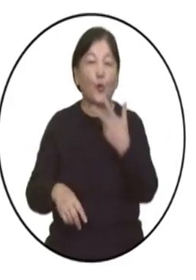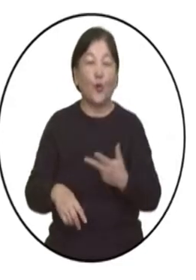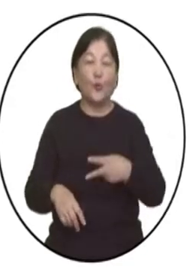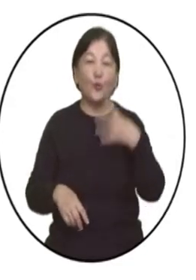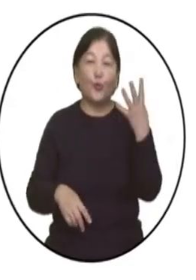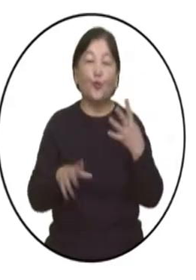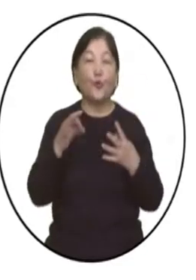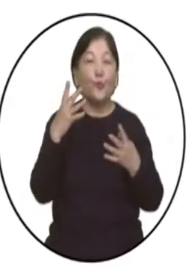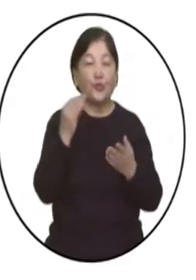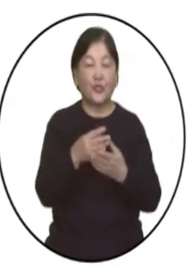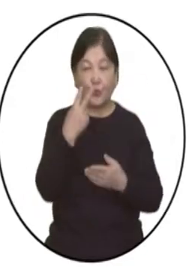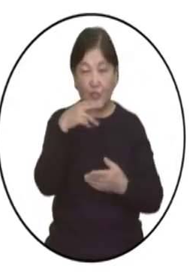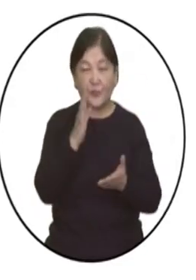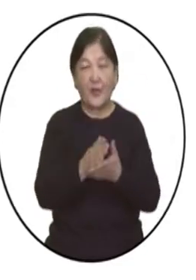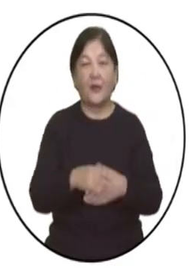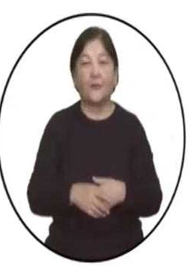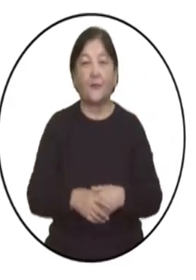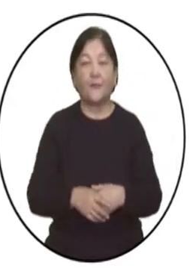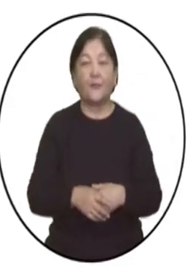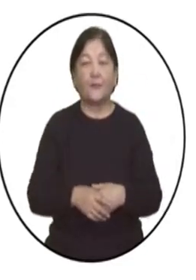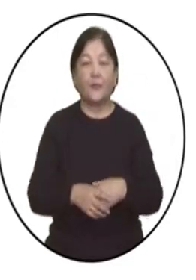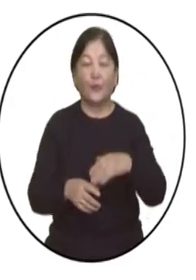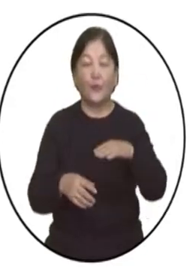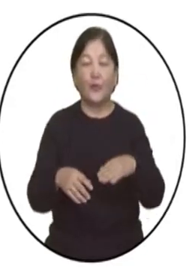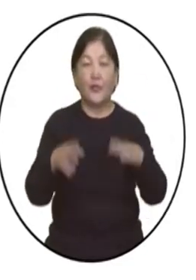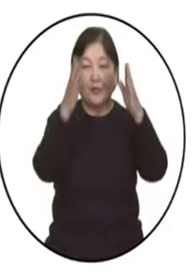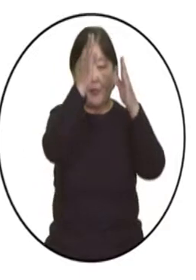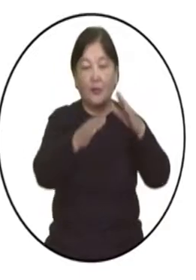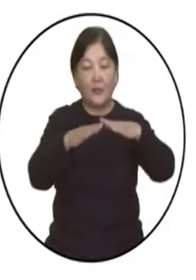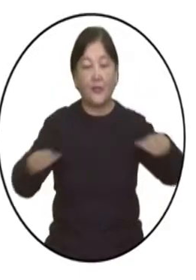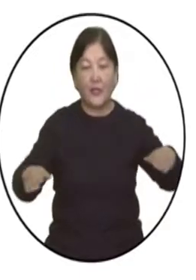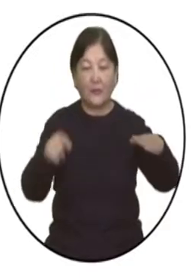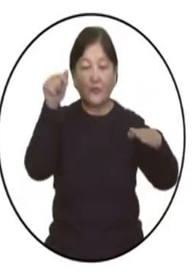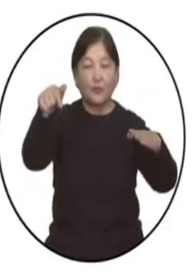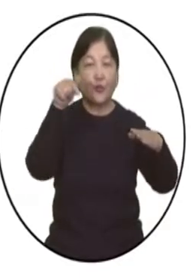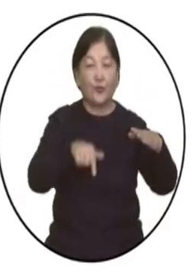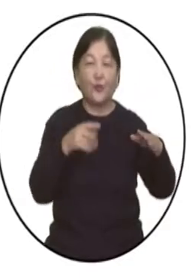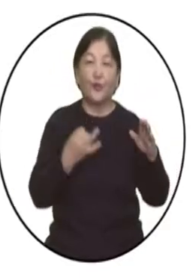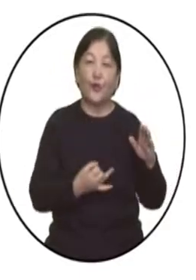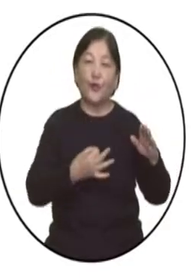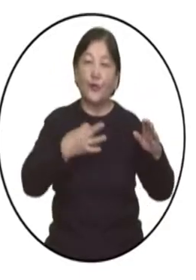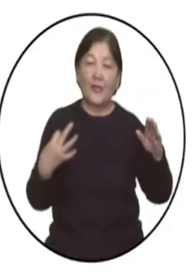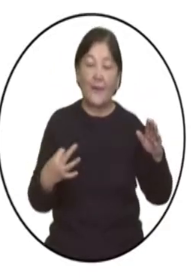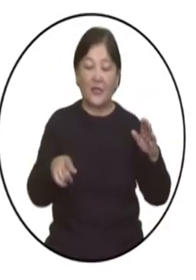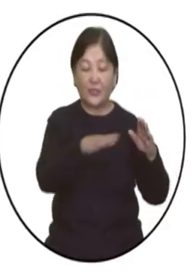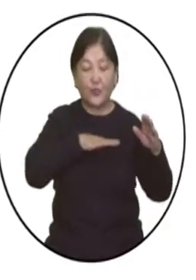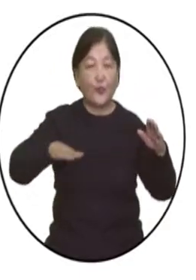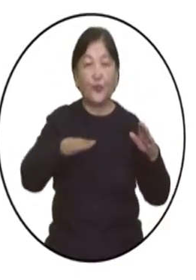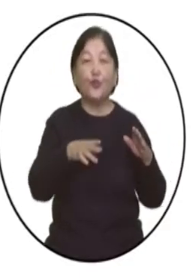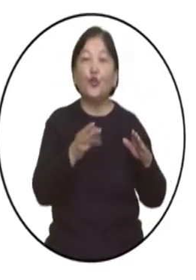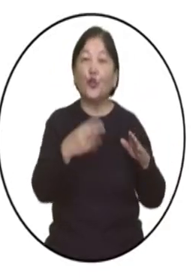мөч. За доод хэсэгт 5, 6, 7, 8 гэсэн